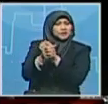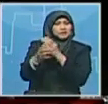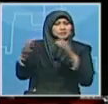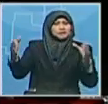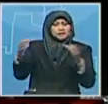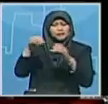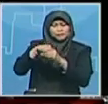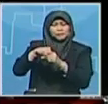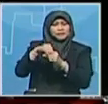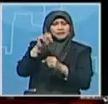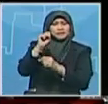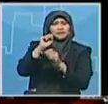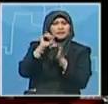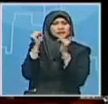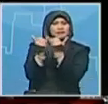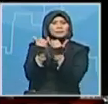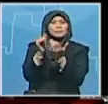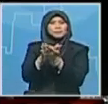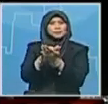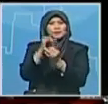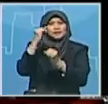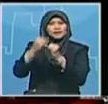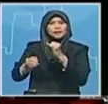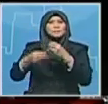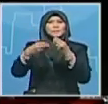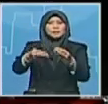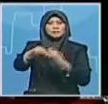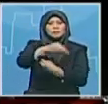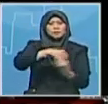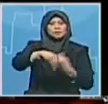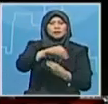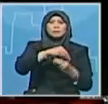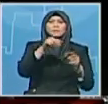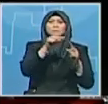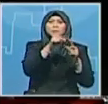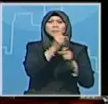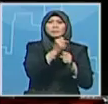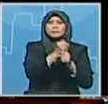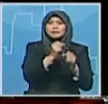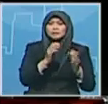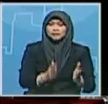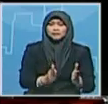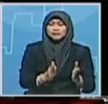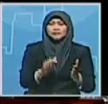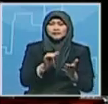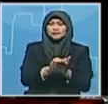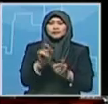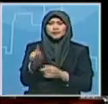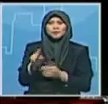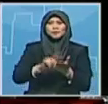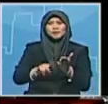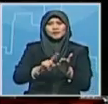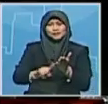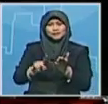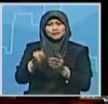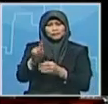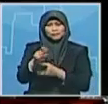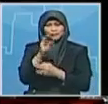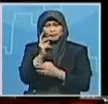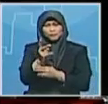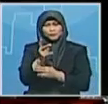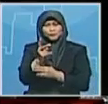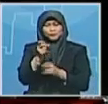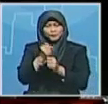syarikat syarikat konsesi ini yang akhirnya memberi pulangan pada pekerja-pekerja. Dan ini kita kena lihat. Yang kedua, kita kena lihat